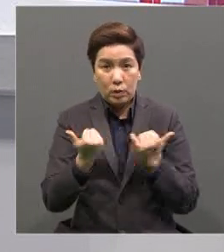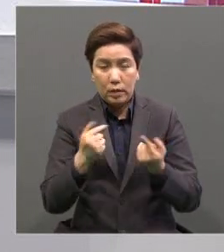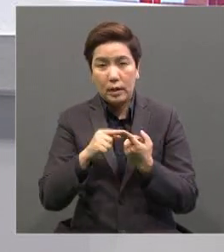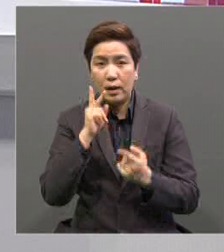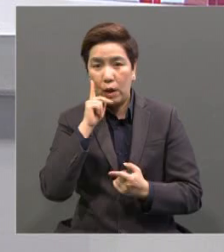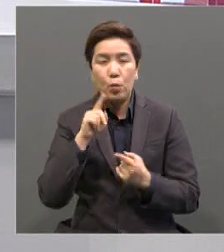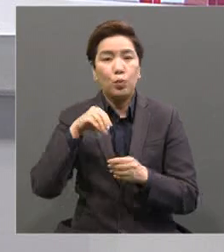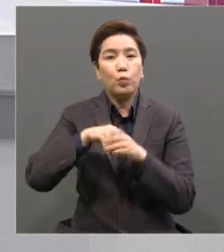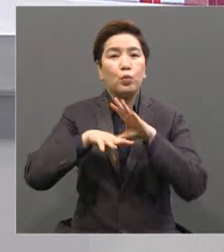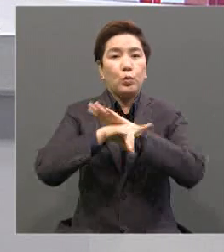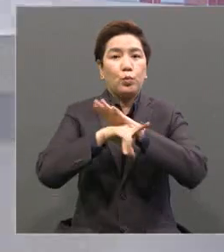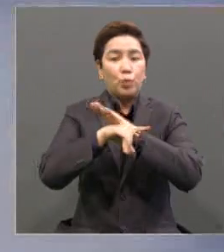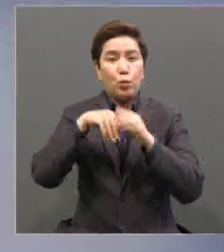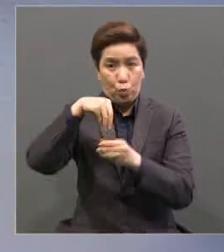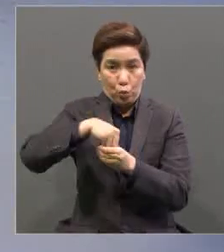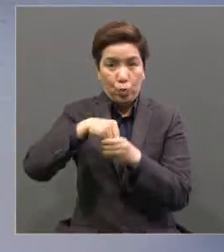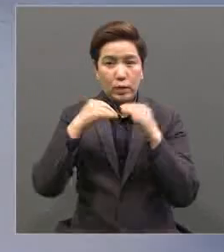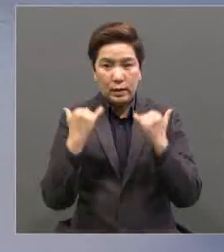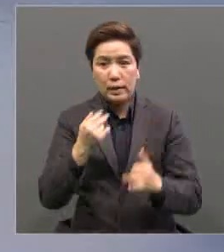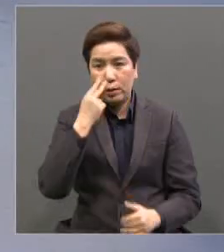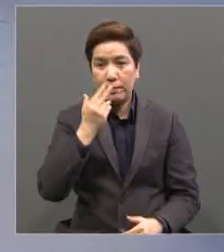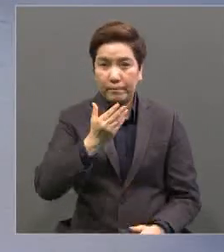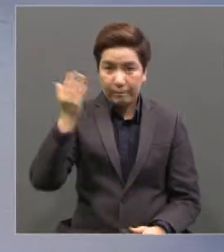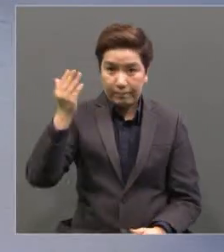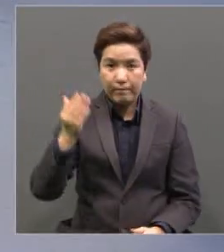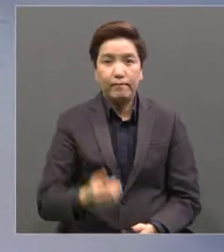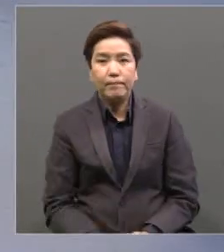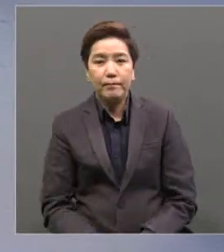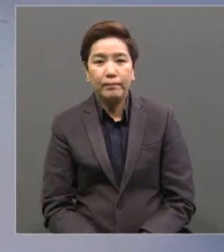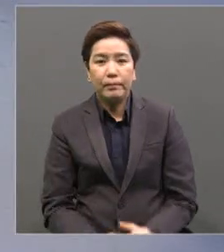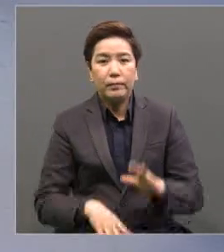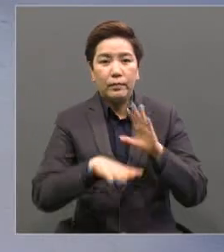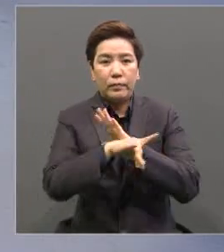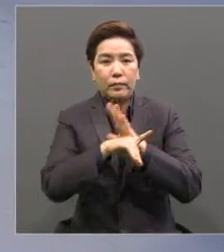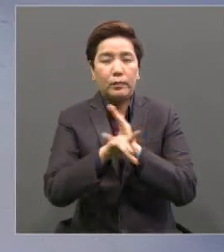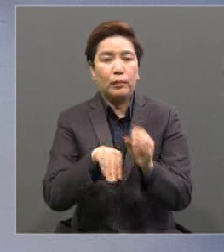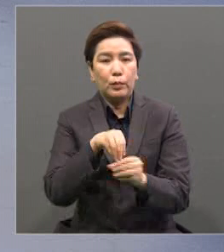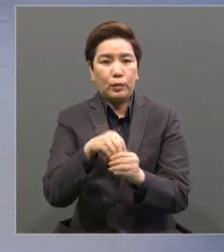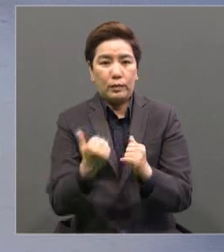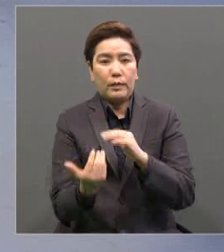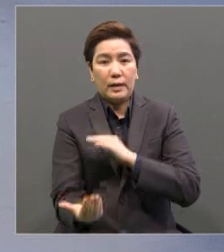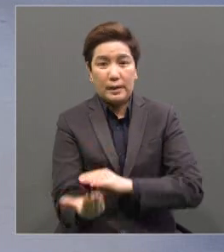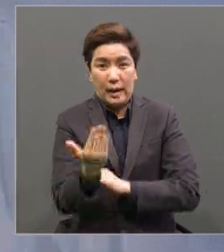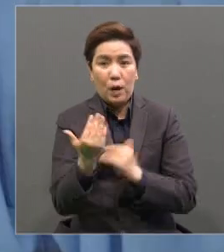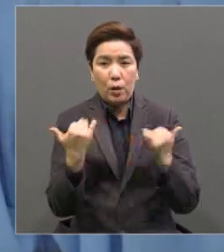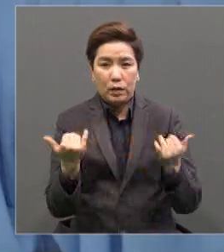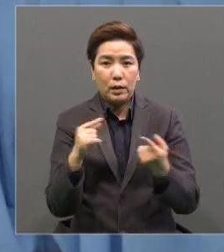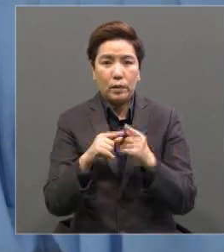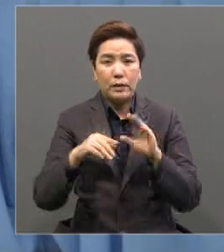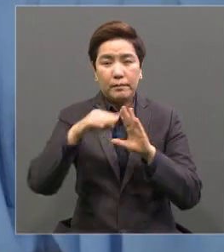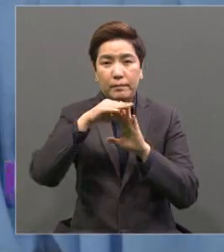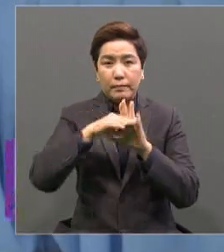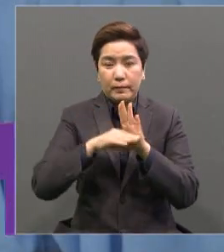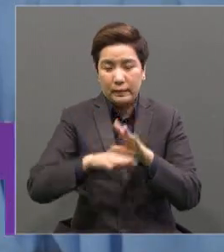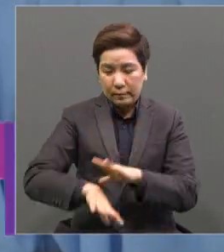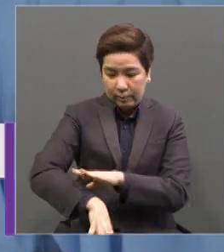นันทาบำรุงสวนนะครับกำลังอยู่ในพื้นที่แล้วครับสวัสดีครับ ในพื้นที่ของจังหวัดชลบุรีนะคะเมื่อช่วงเช้าที่ผ่านมากระบวนการของ